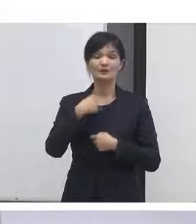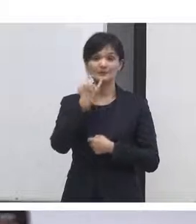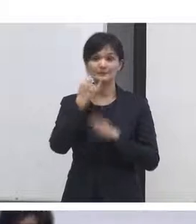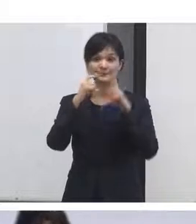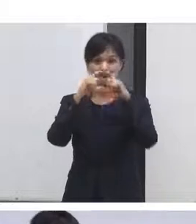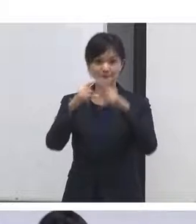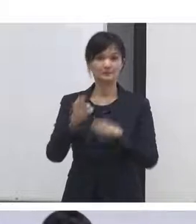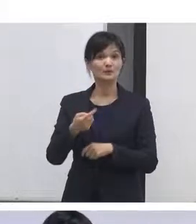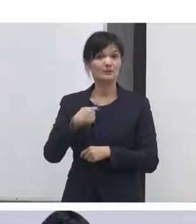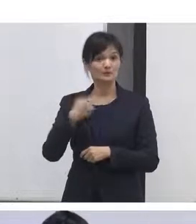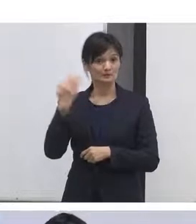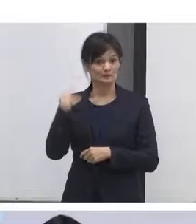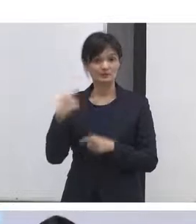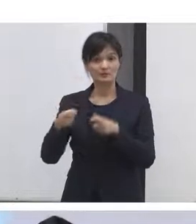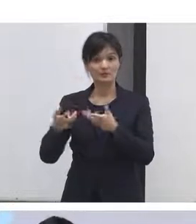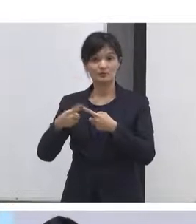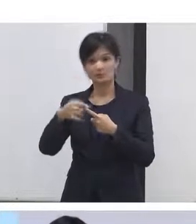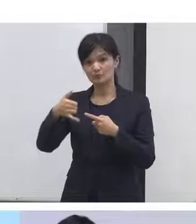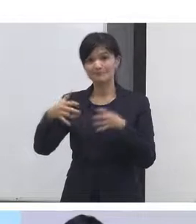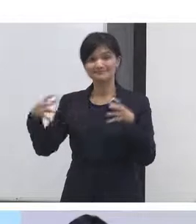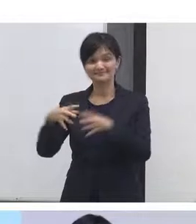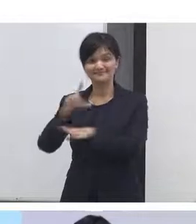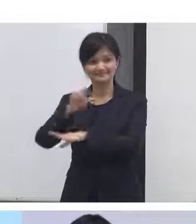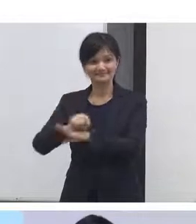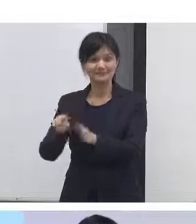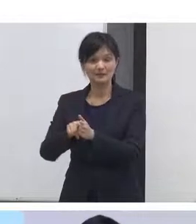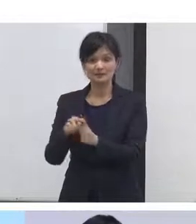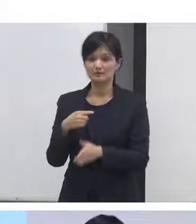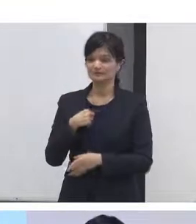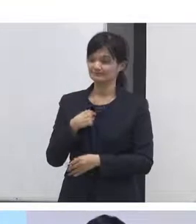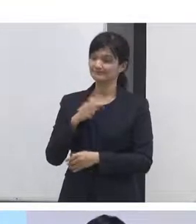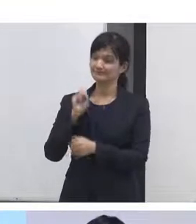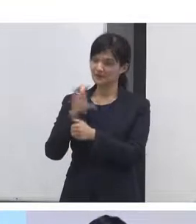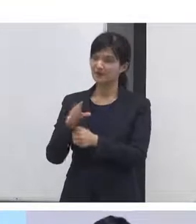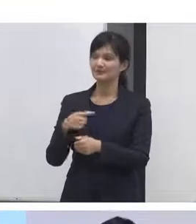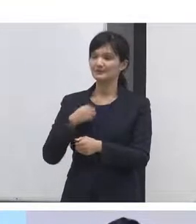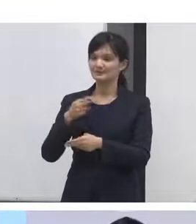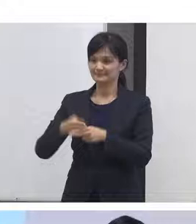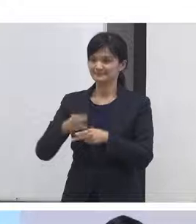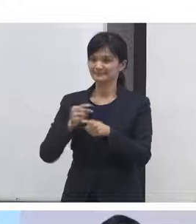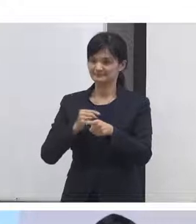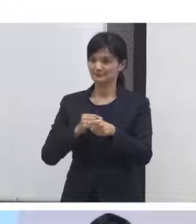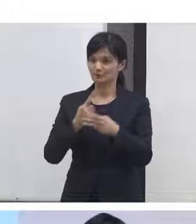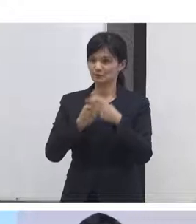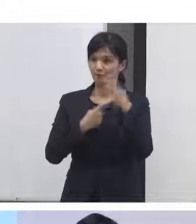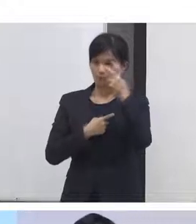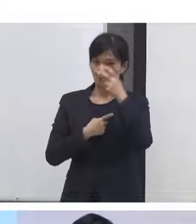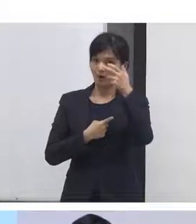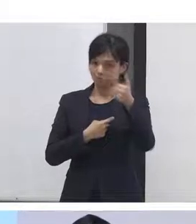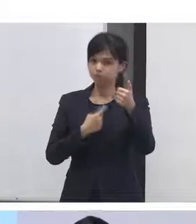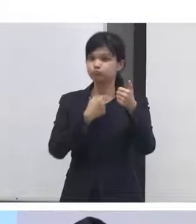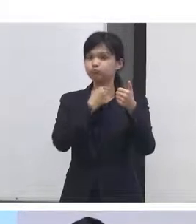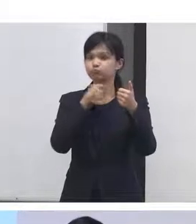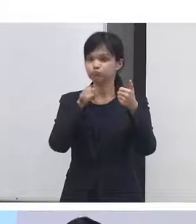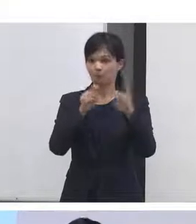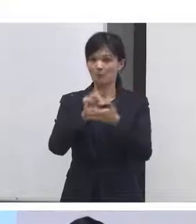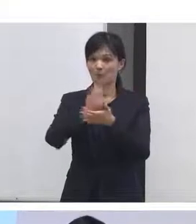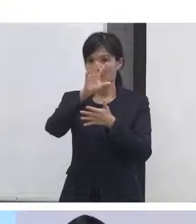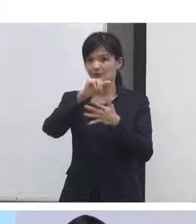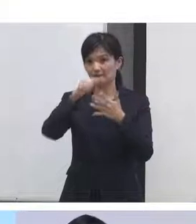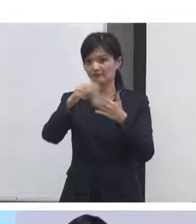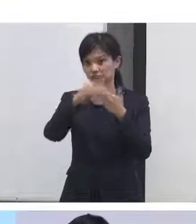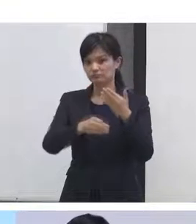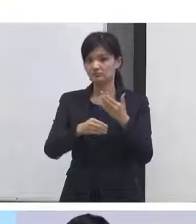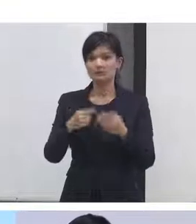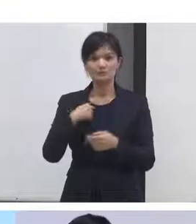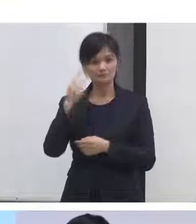去上公务员去、跟公务员上课的时候，我都跟他们讲说，我相信你们主管一定还是要报告型的，所以或许你们可以试试看，先学会先做资料型的，